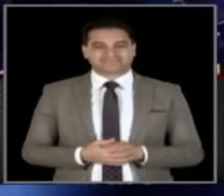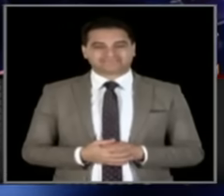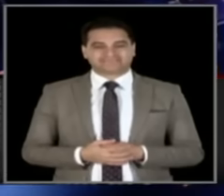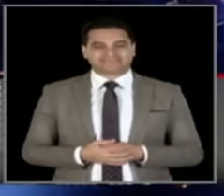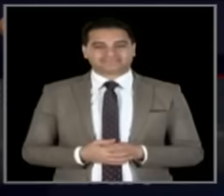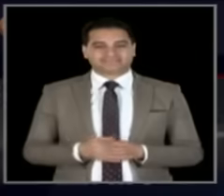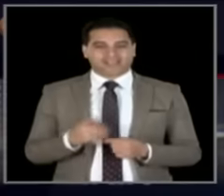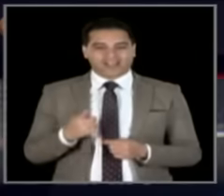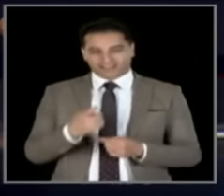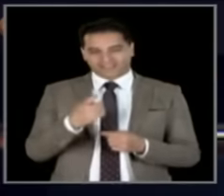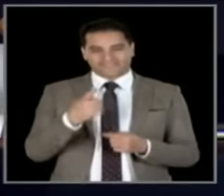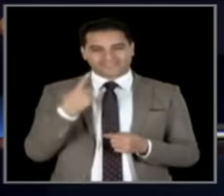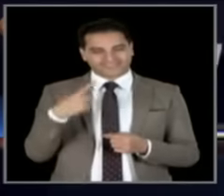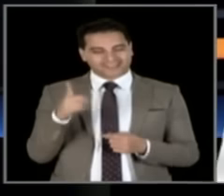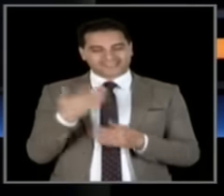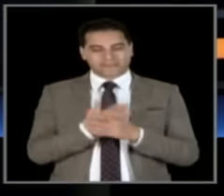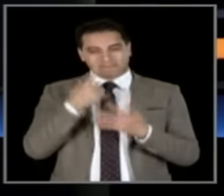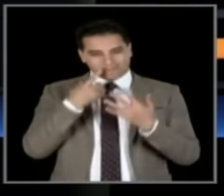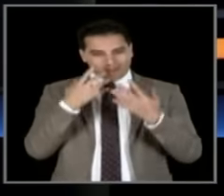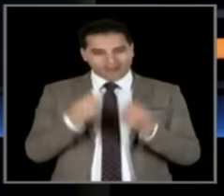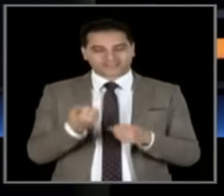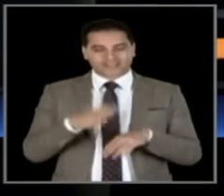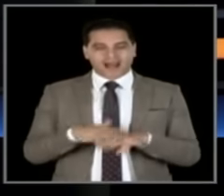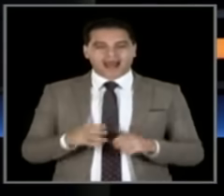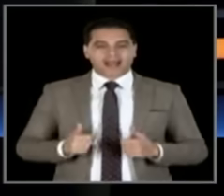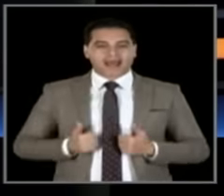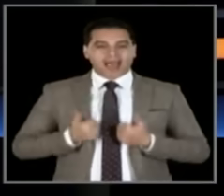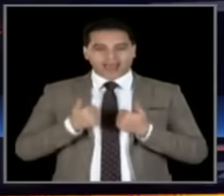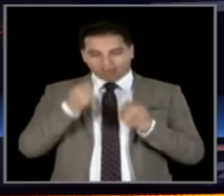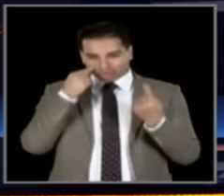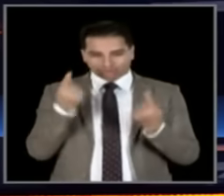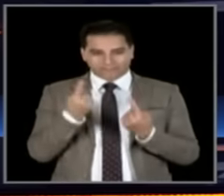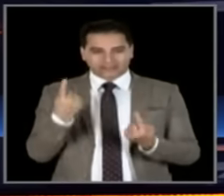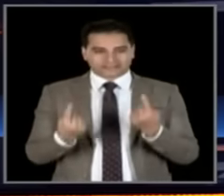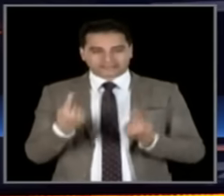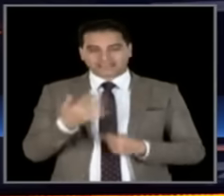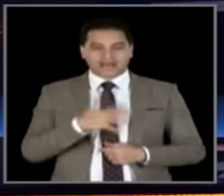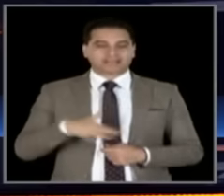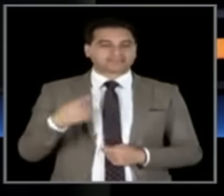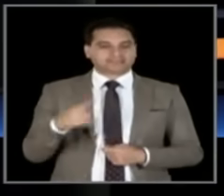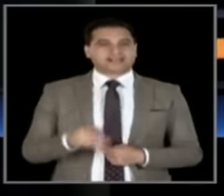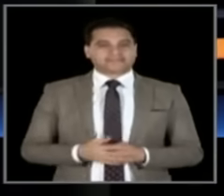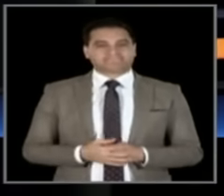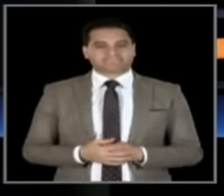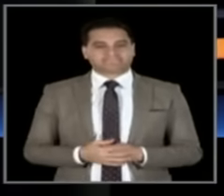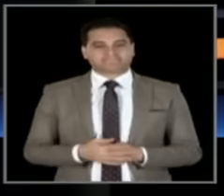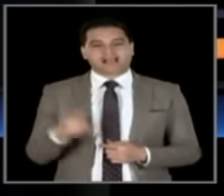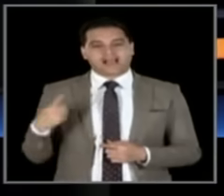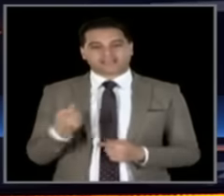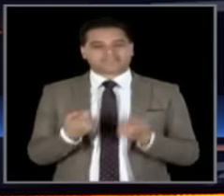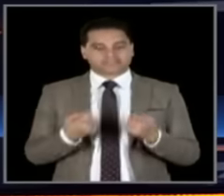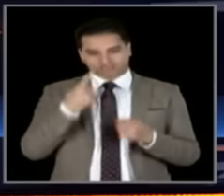الهدف منه الحفاظ على الحياة البرية والبيئة. هارد لك يا كارل، هدف بلا